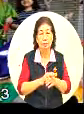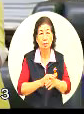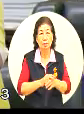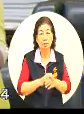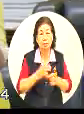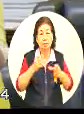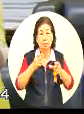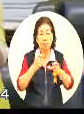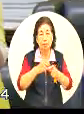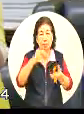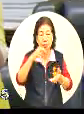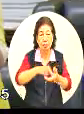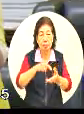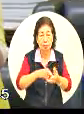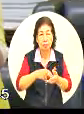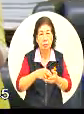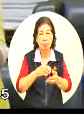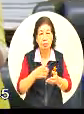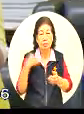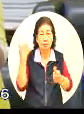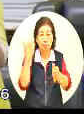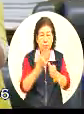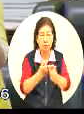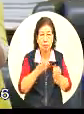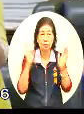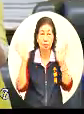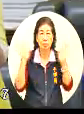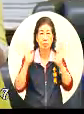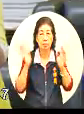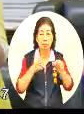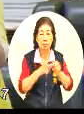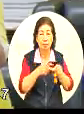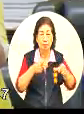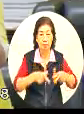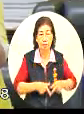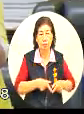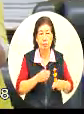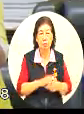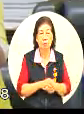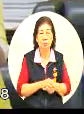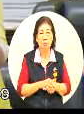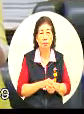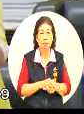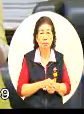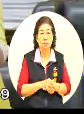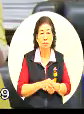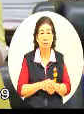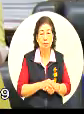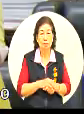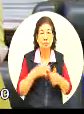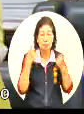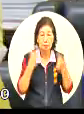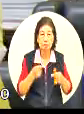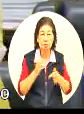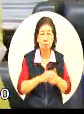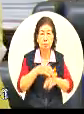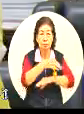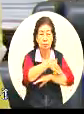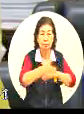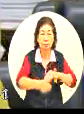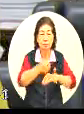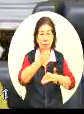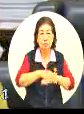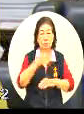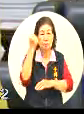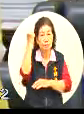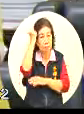中心呢、啊，所做的公立托婴中心。那因为我们的原县长官邸哈、啊，因为